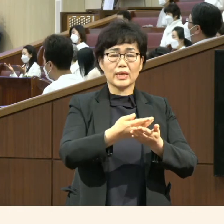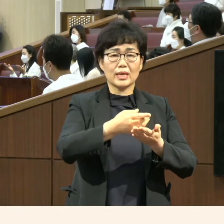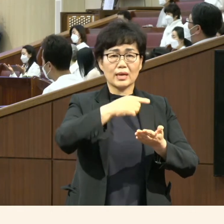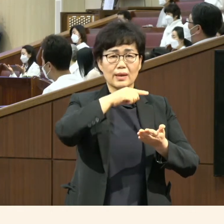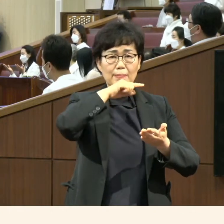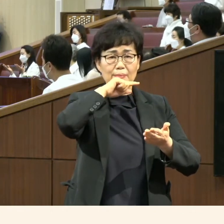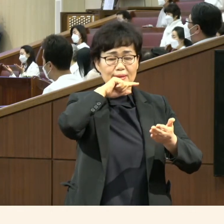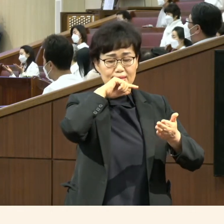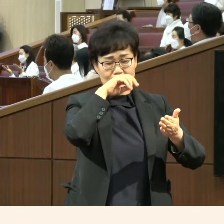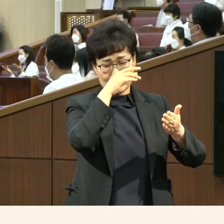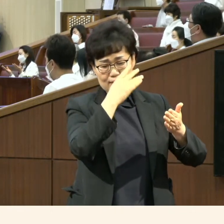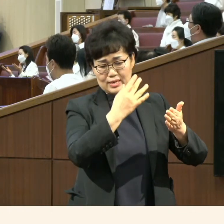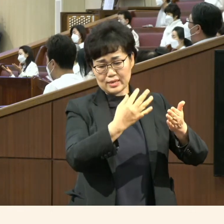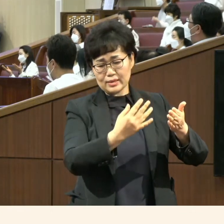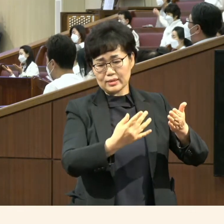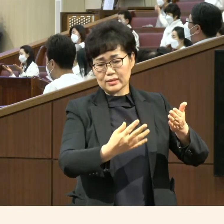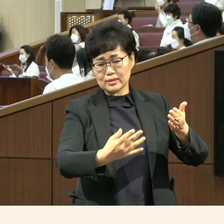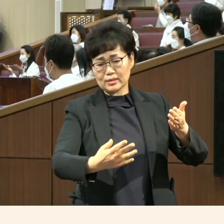보배